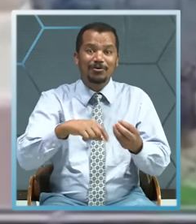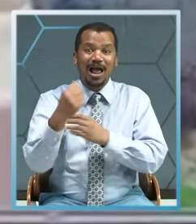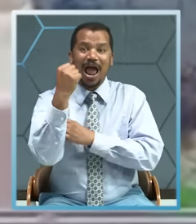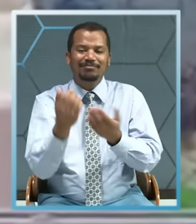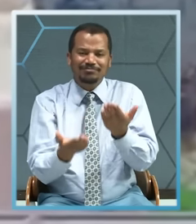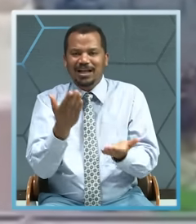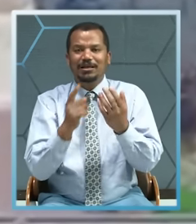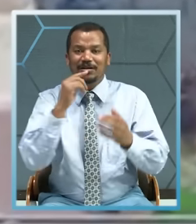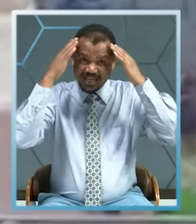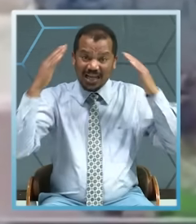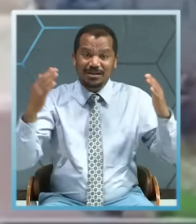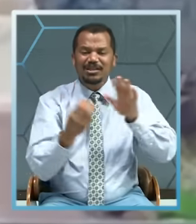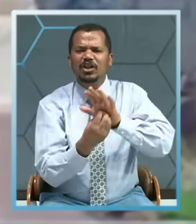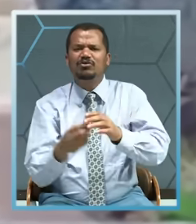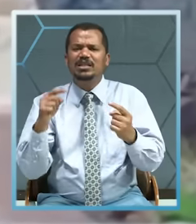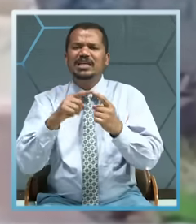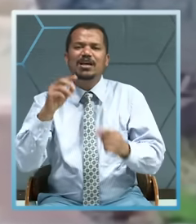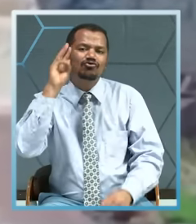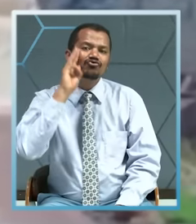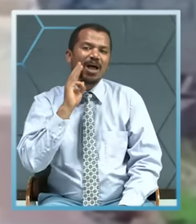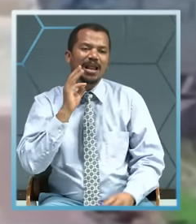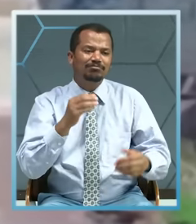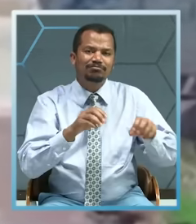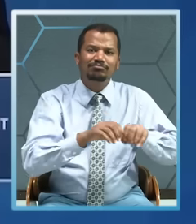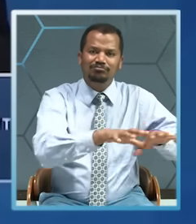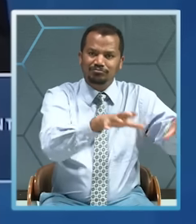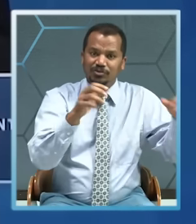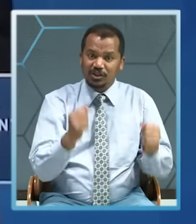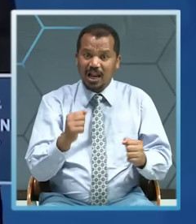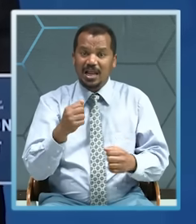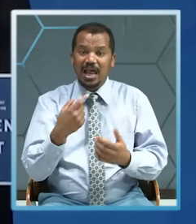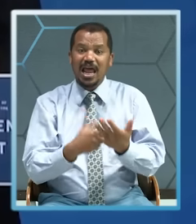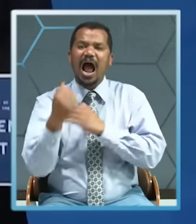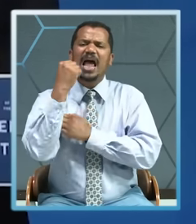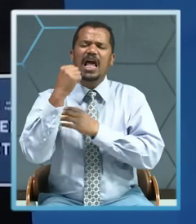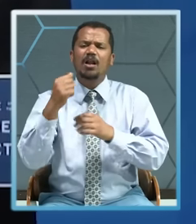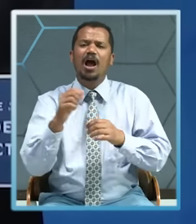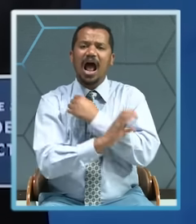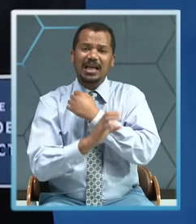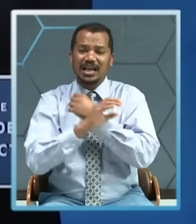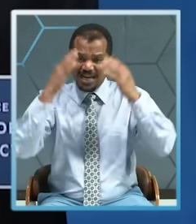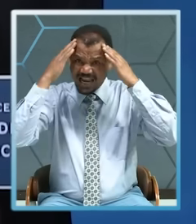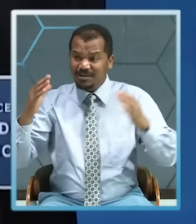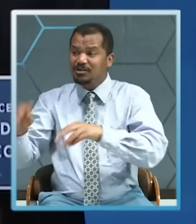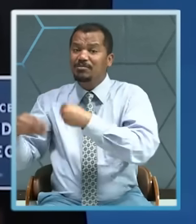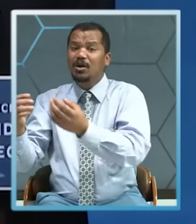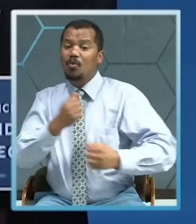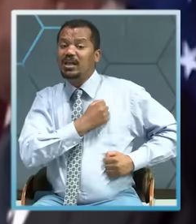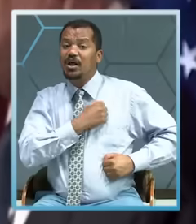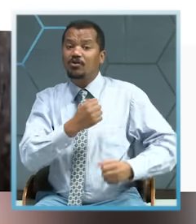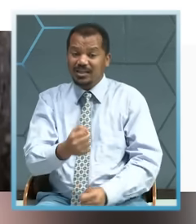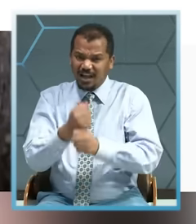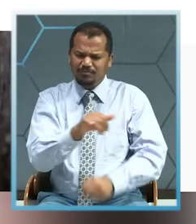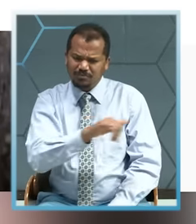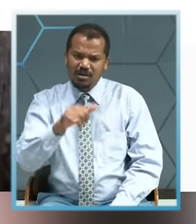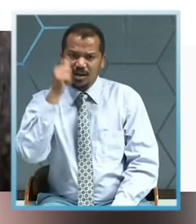ነው። በዚህ ምክንያት የግብጽ ተጽዕኖ እስከ ምስራቅ ሱዳን ድረስ ሊዘልቅ ይችላል። ለዕለ ሃያሏ ሀገር ለግብጽ የምትሰጠውን